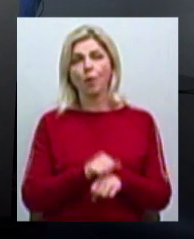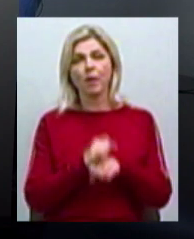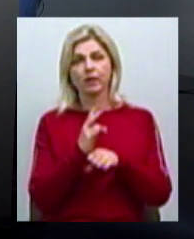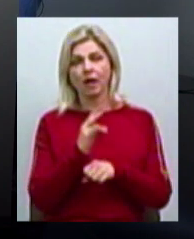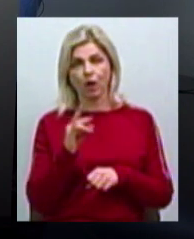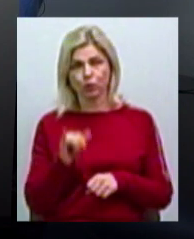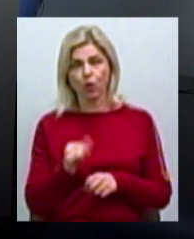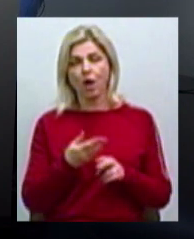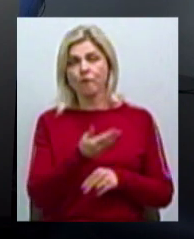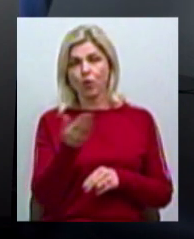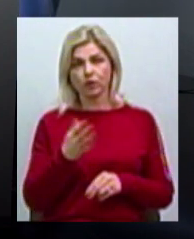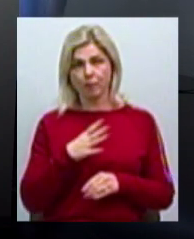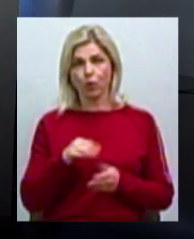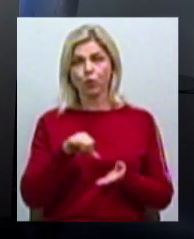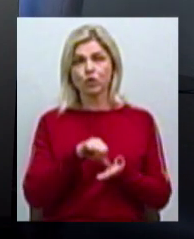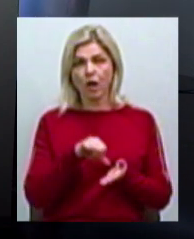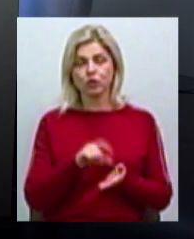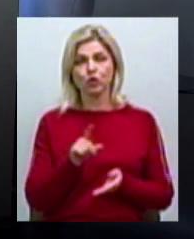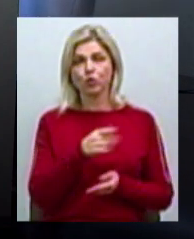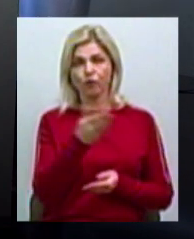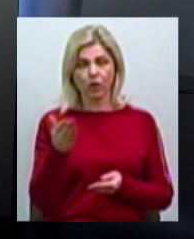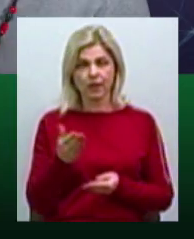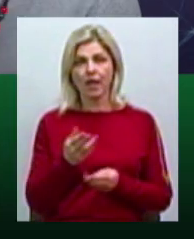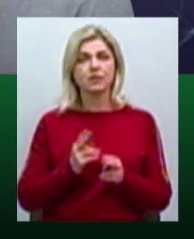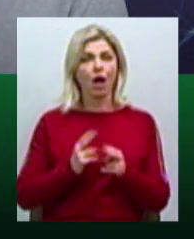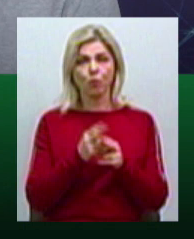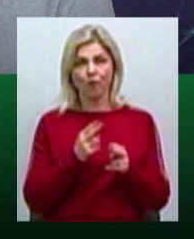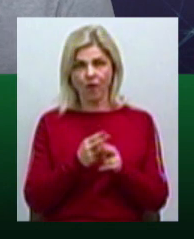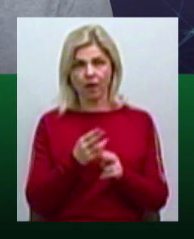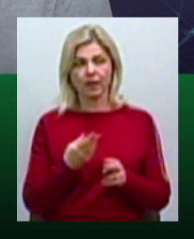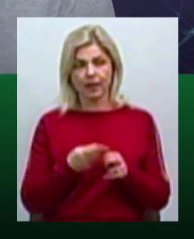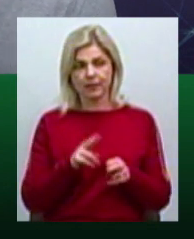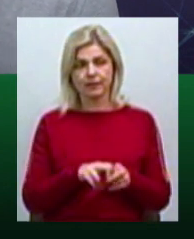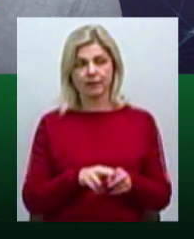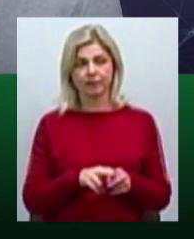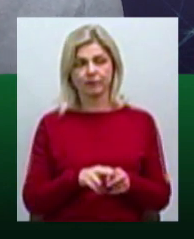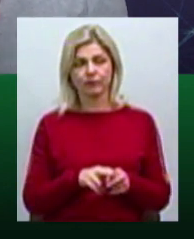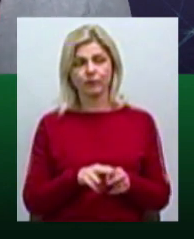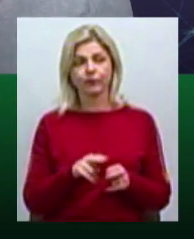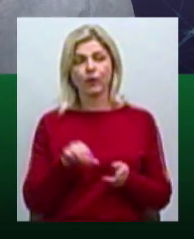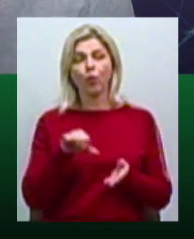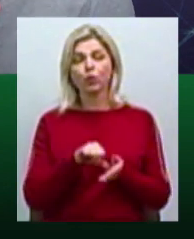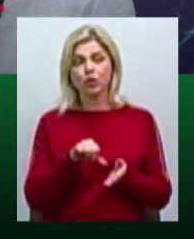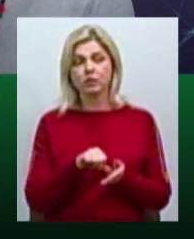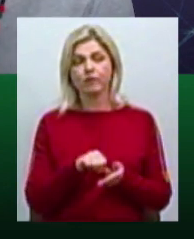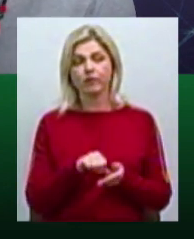учасниками фактично того, що вони гальмували, вірніше, брали участь